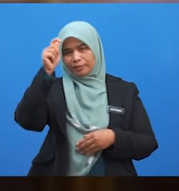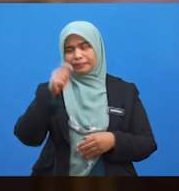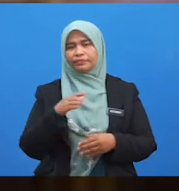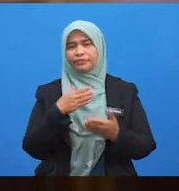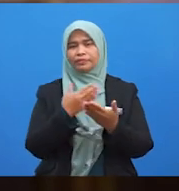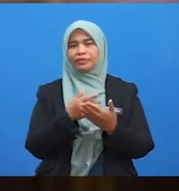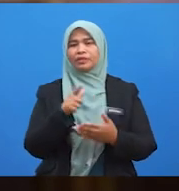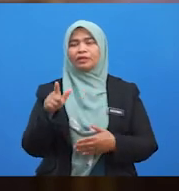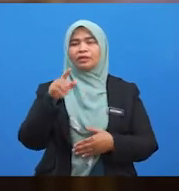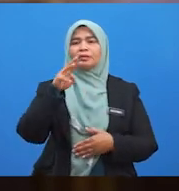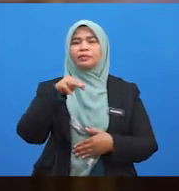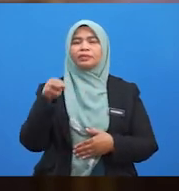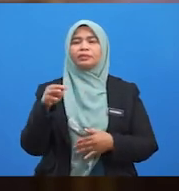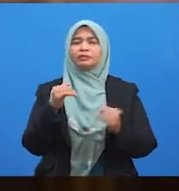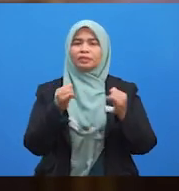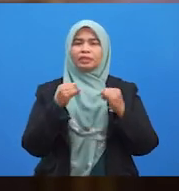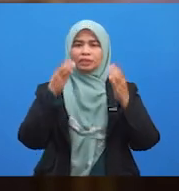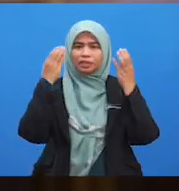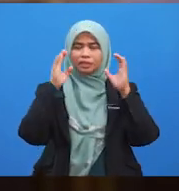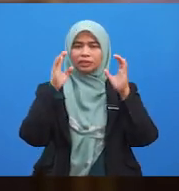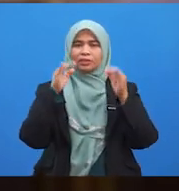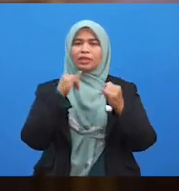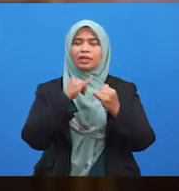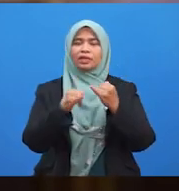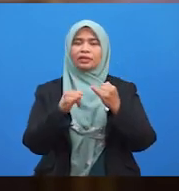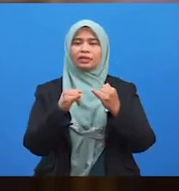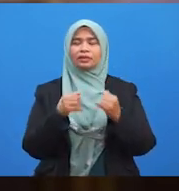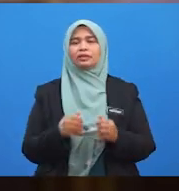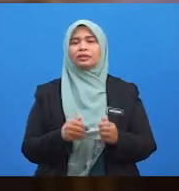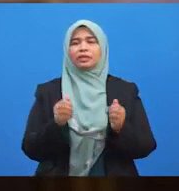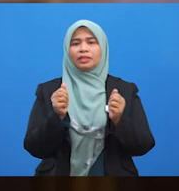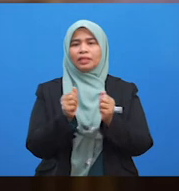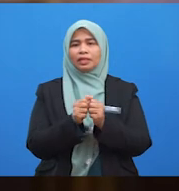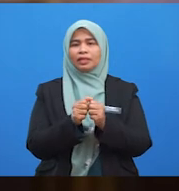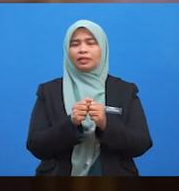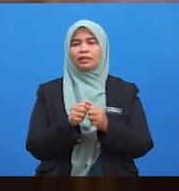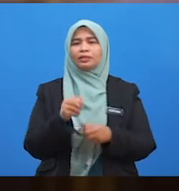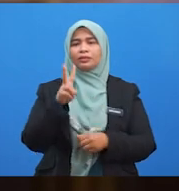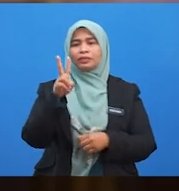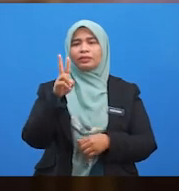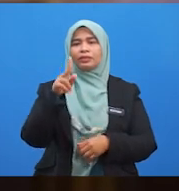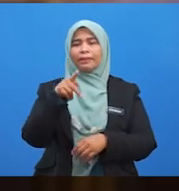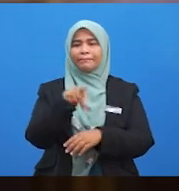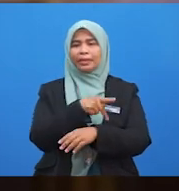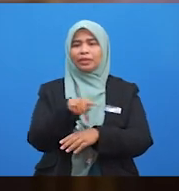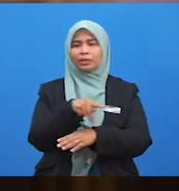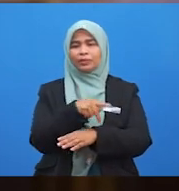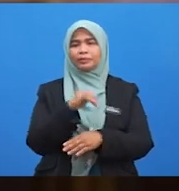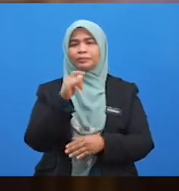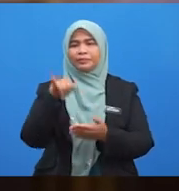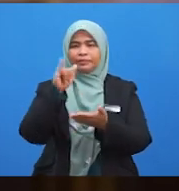Baiklah murid-murid, izinkan cikgu mengakhiri pembelajaran kita dengan 2 rangka